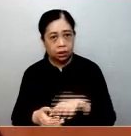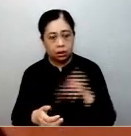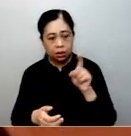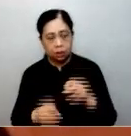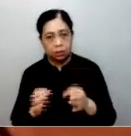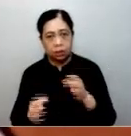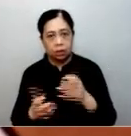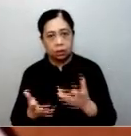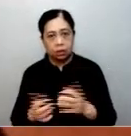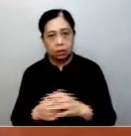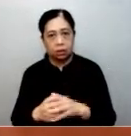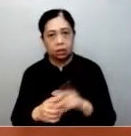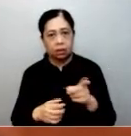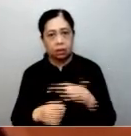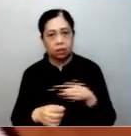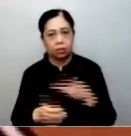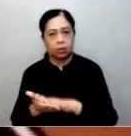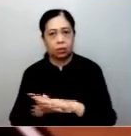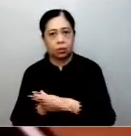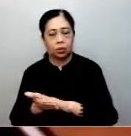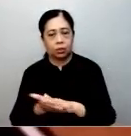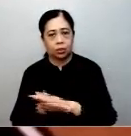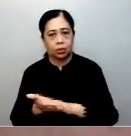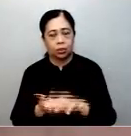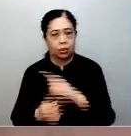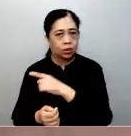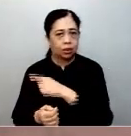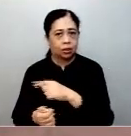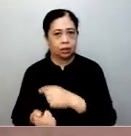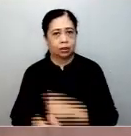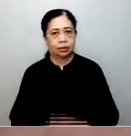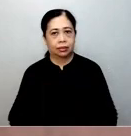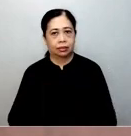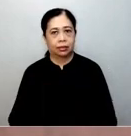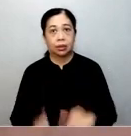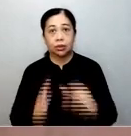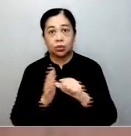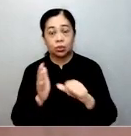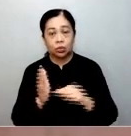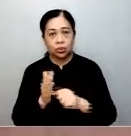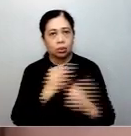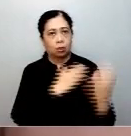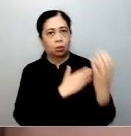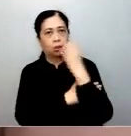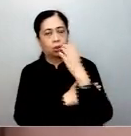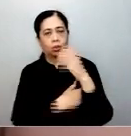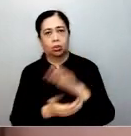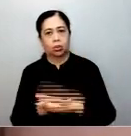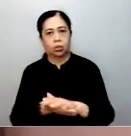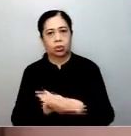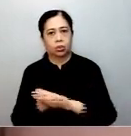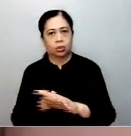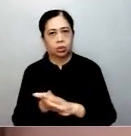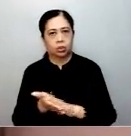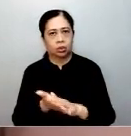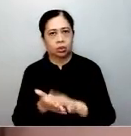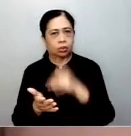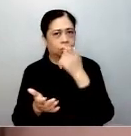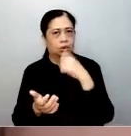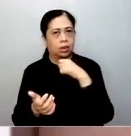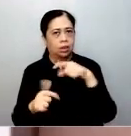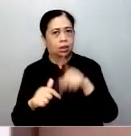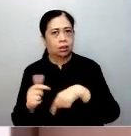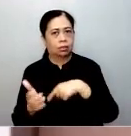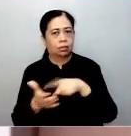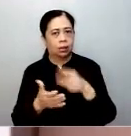ma'am, kayo na lang po maghugas ng mga hugasin namin sa kusina. Attorney, pinipilit akong paghugasin ng plato dahil hindi agad ako makabayad sa kinain